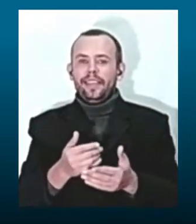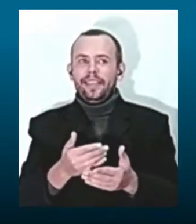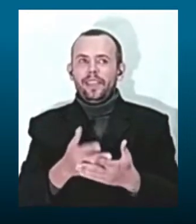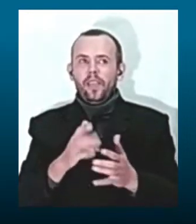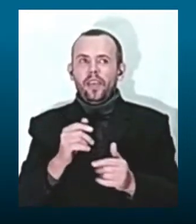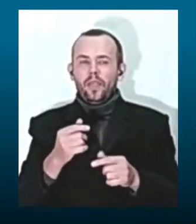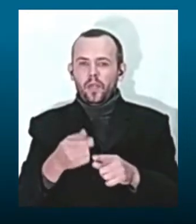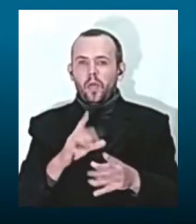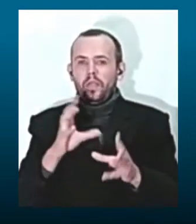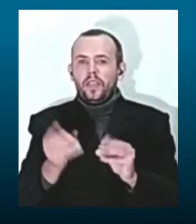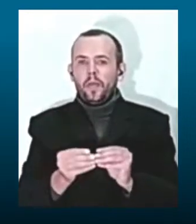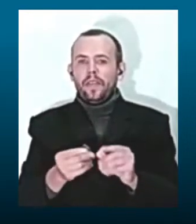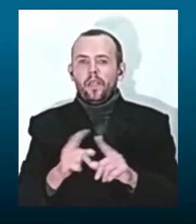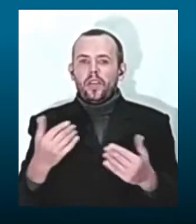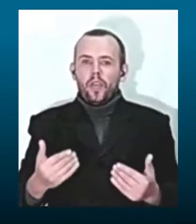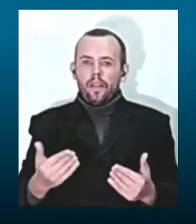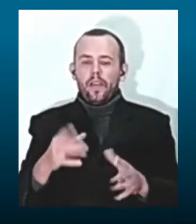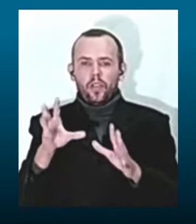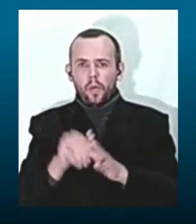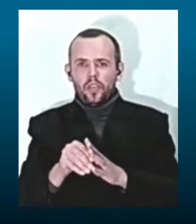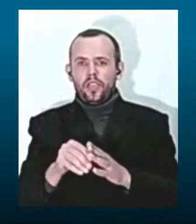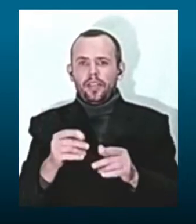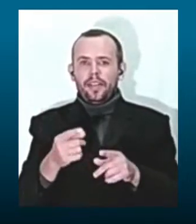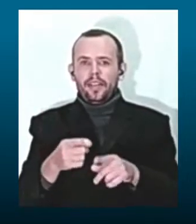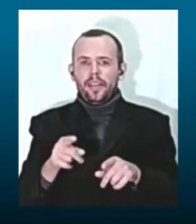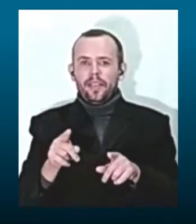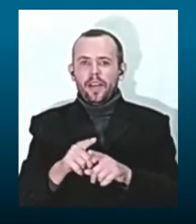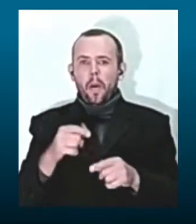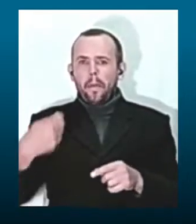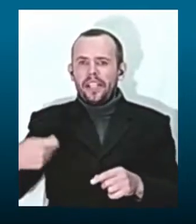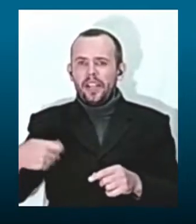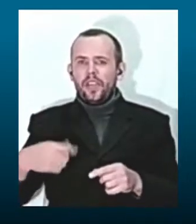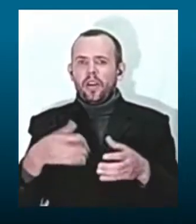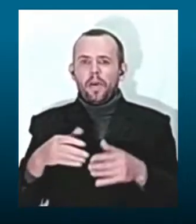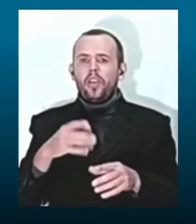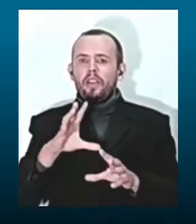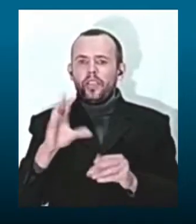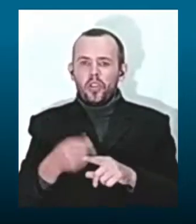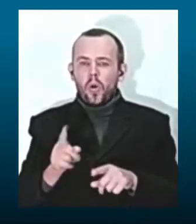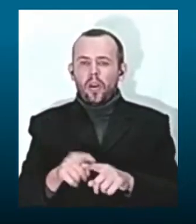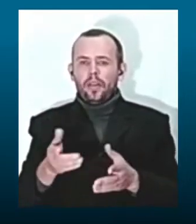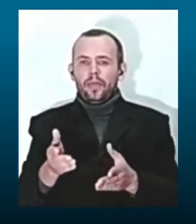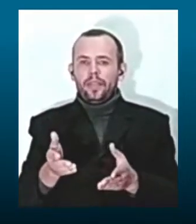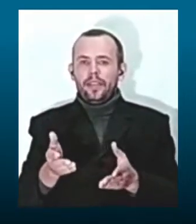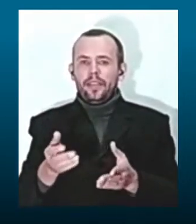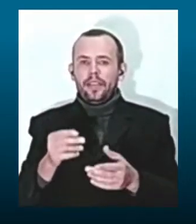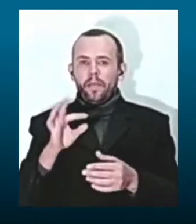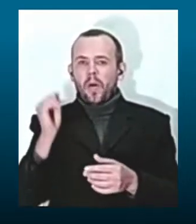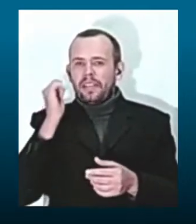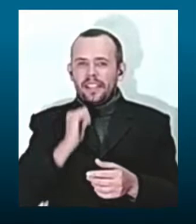сегодня в том числе, вот послание президента, это ж все по старым